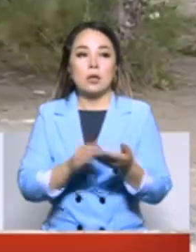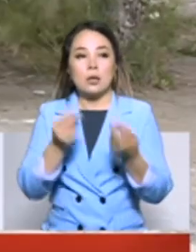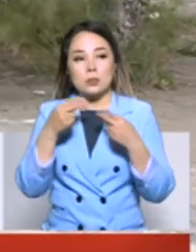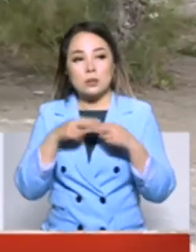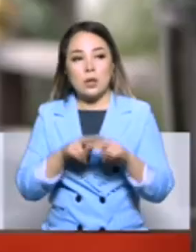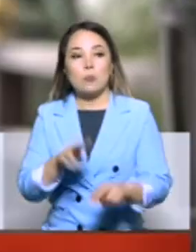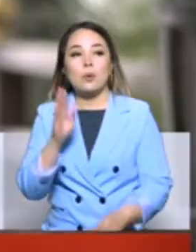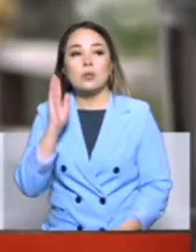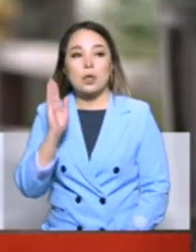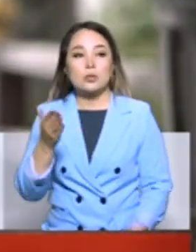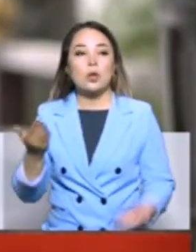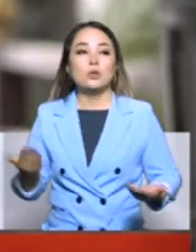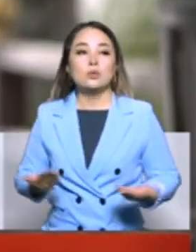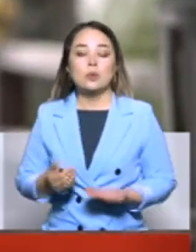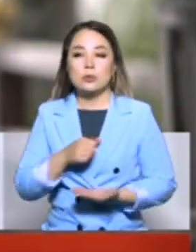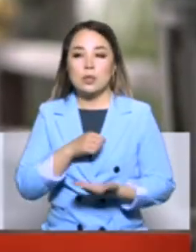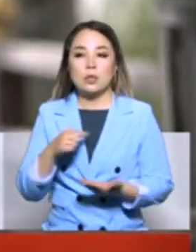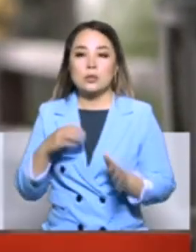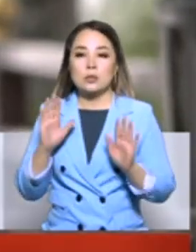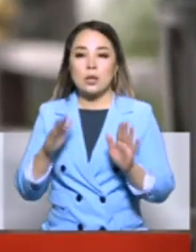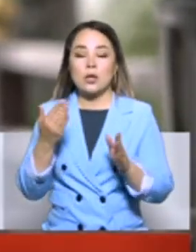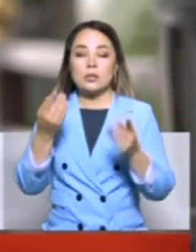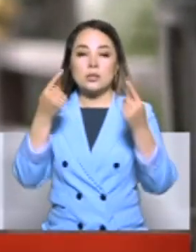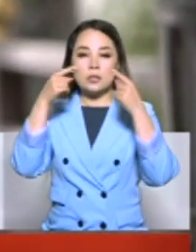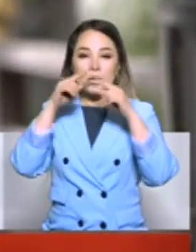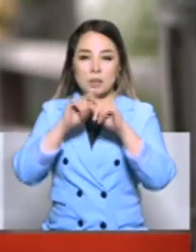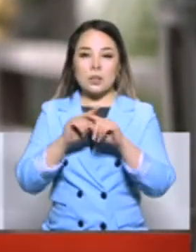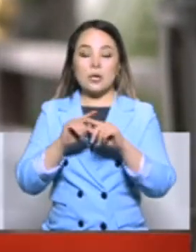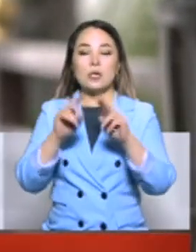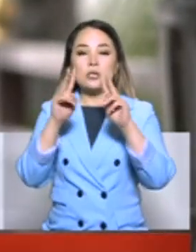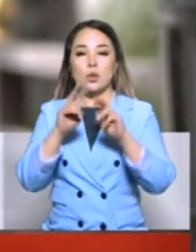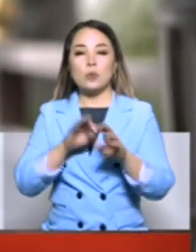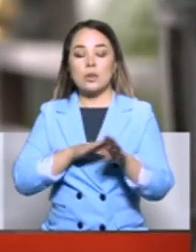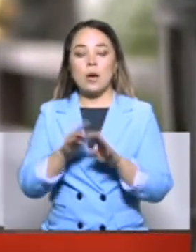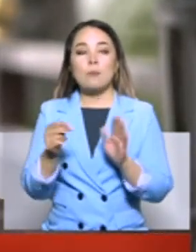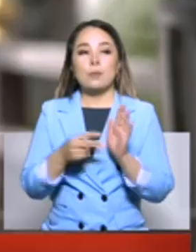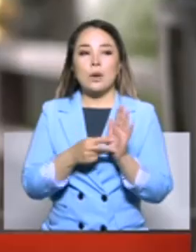аударылатын болады. Тұрғын өзімен бірге тек қана техникалық зерделу мен бағалаудың қорытындысын алып